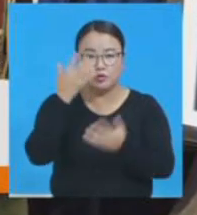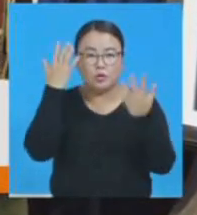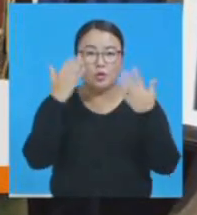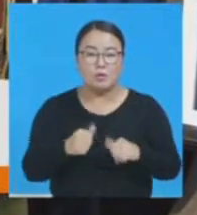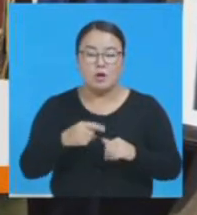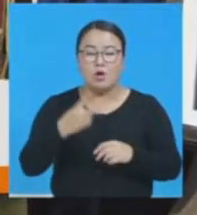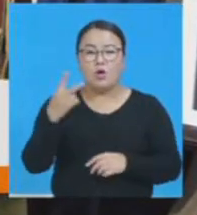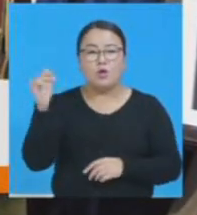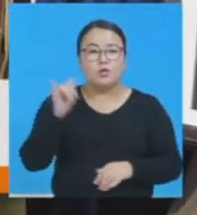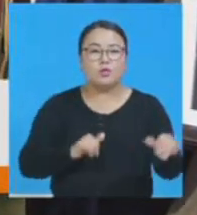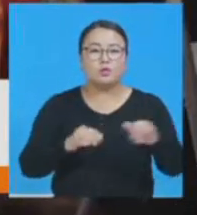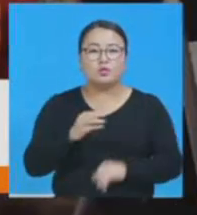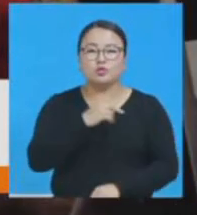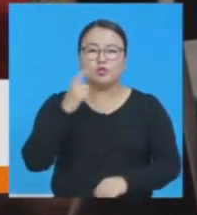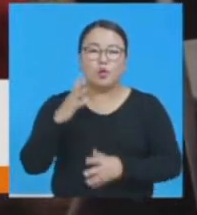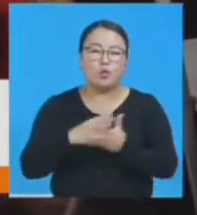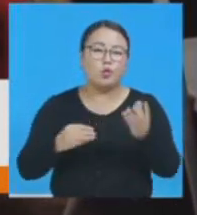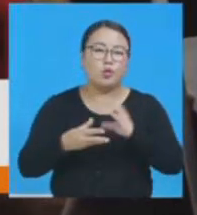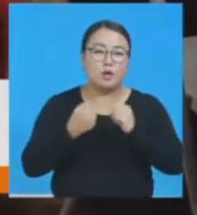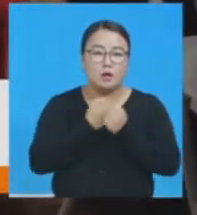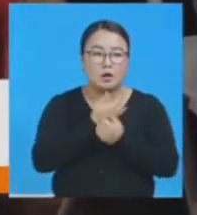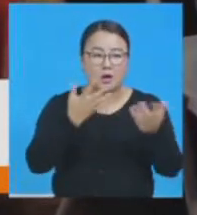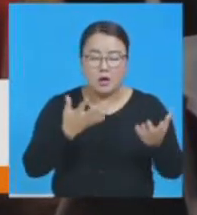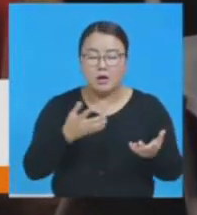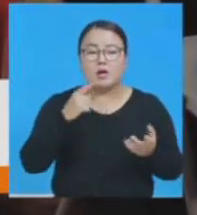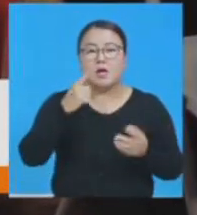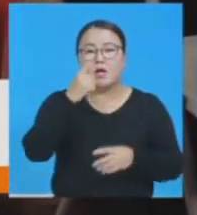орны түүхийг ярьж, 2 орны дуу хоолойг хүргэж,